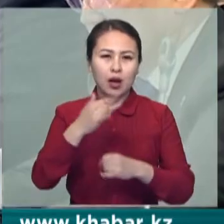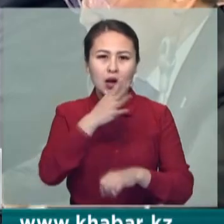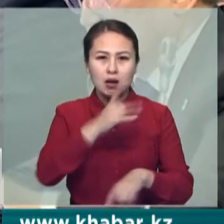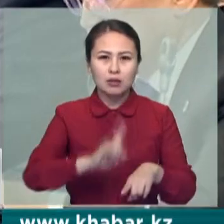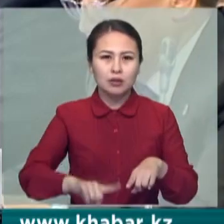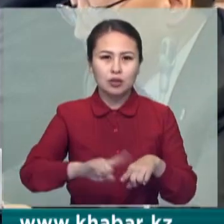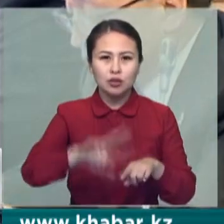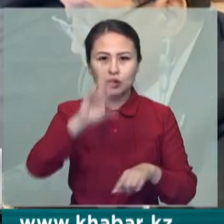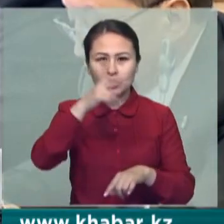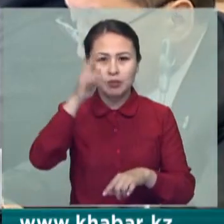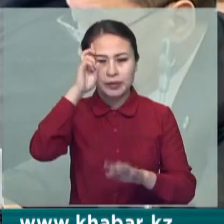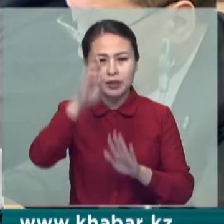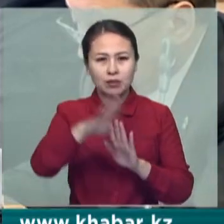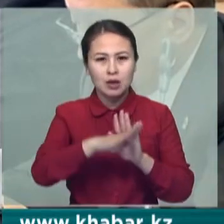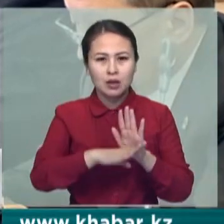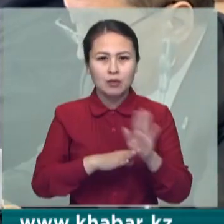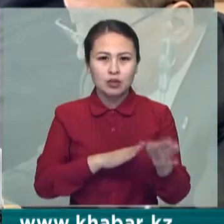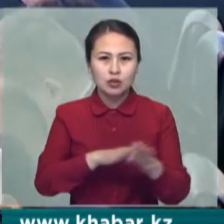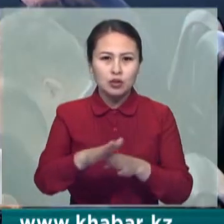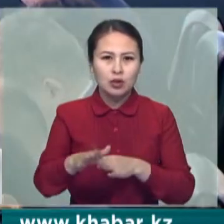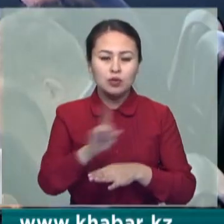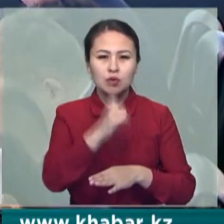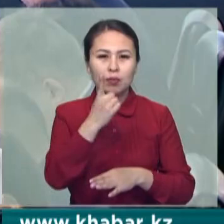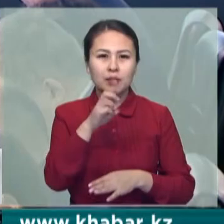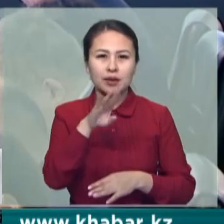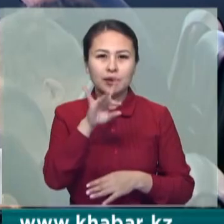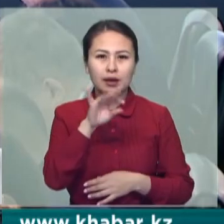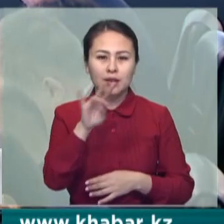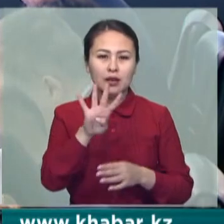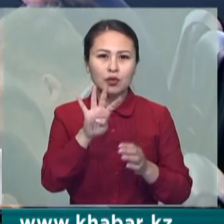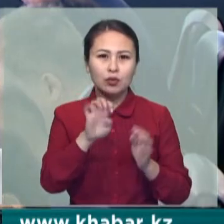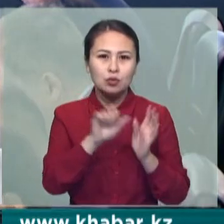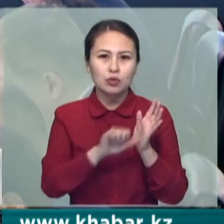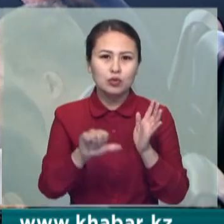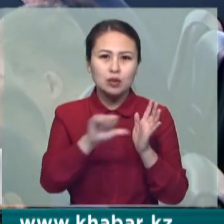Көзделген. Ал алдағы 3 жылда мемлекеттік бағдарламаны жүзеге асыруға